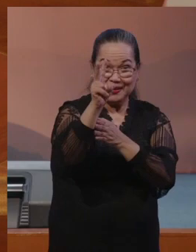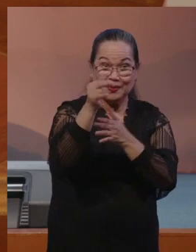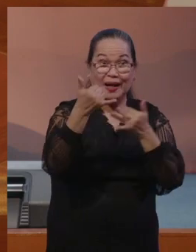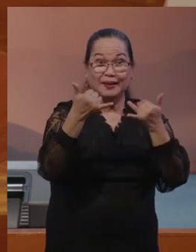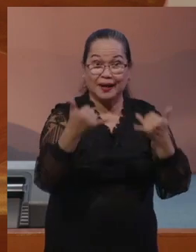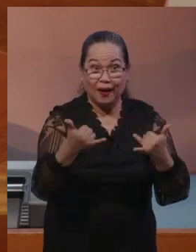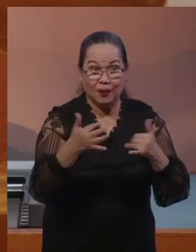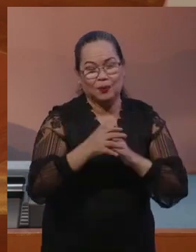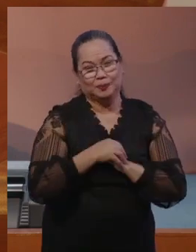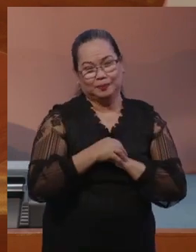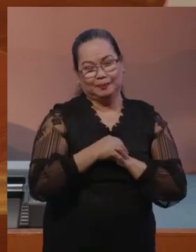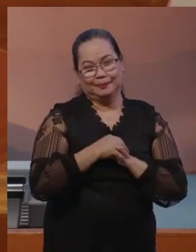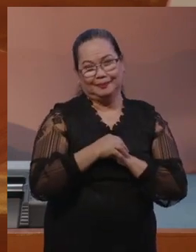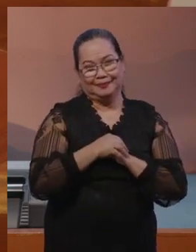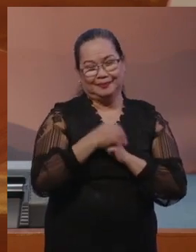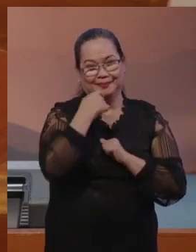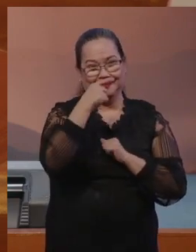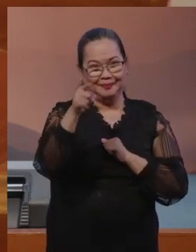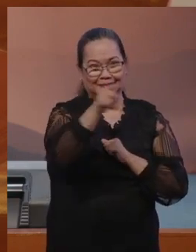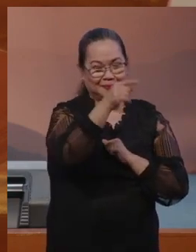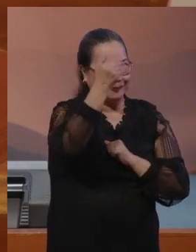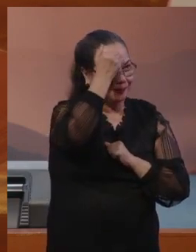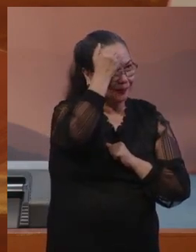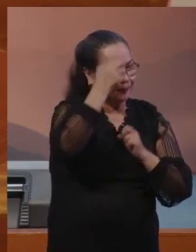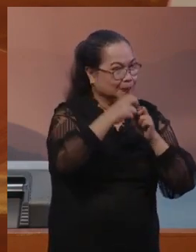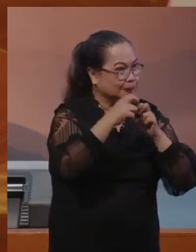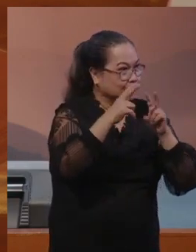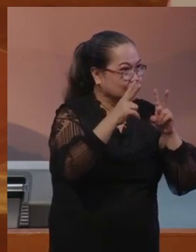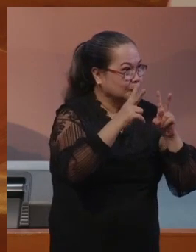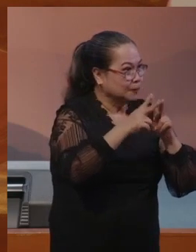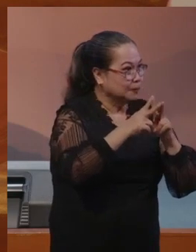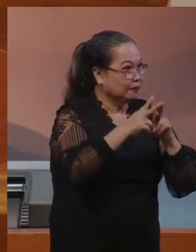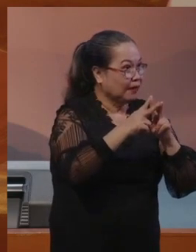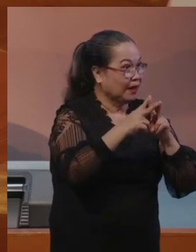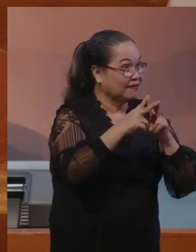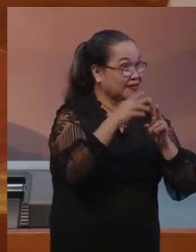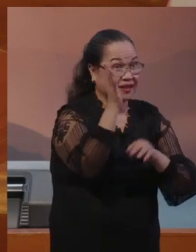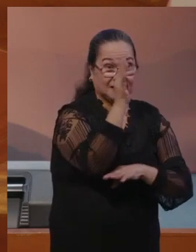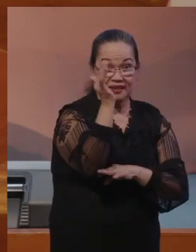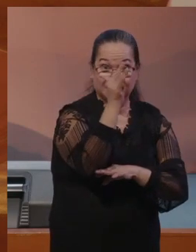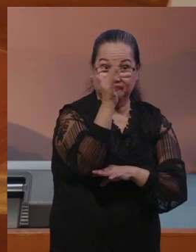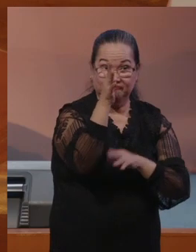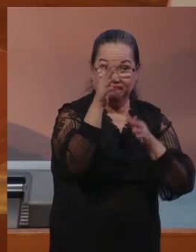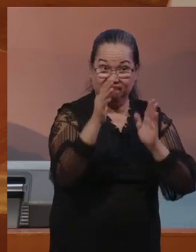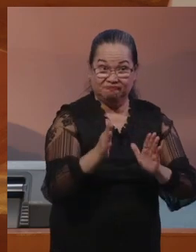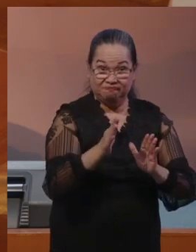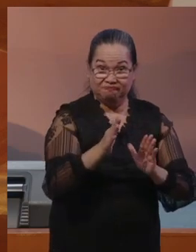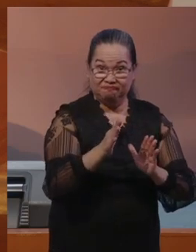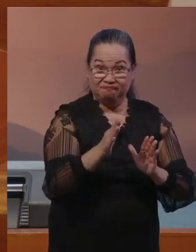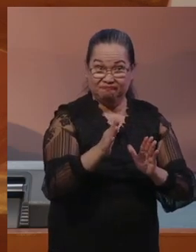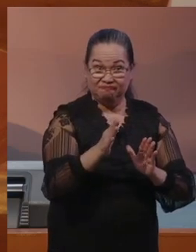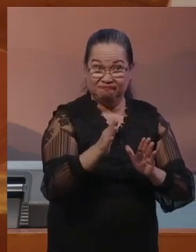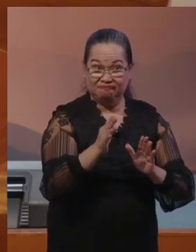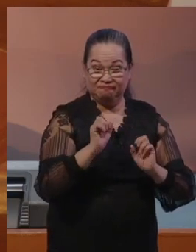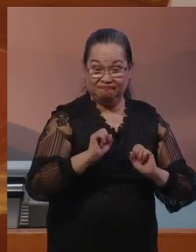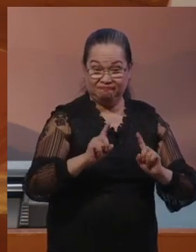then. Kasi alam nyo, kahit na siya ay naging talipandas ng babae.